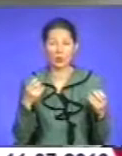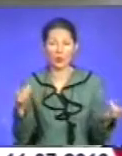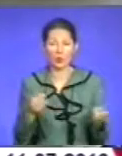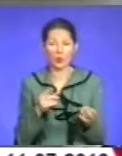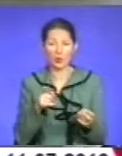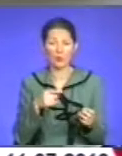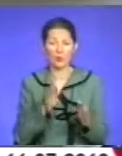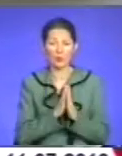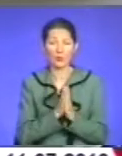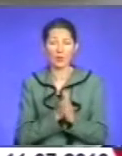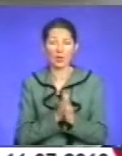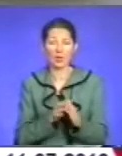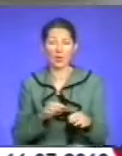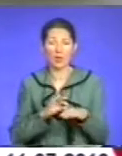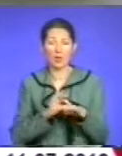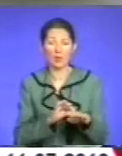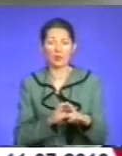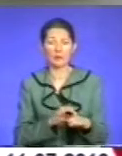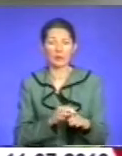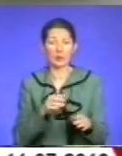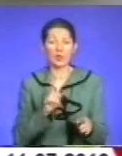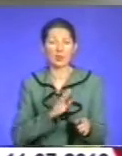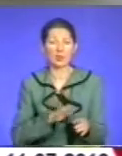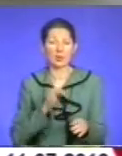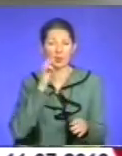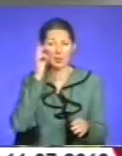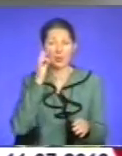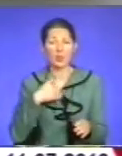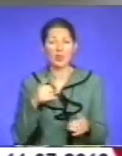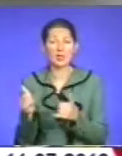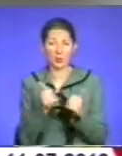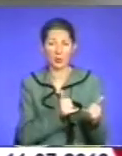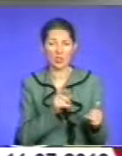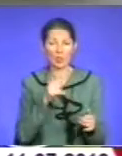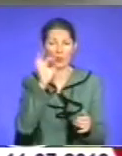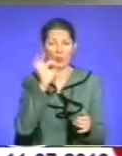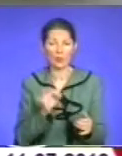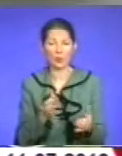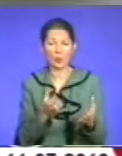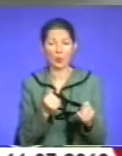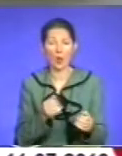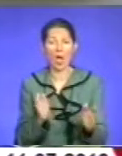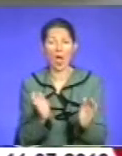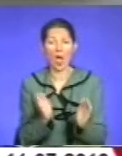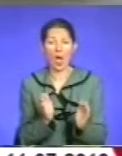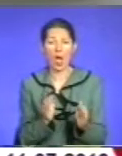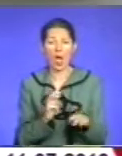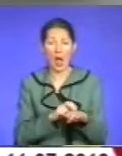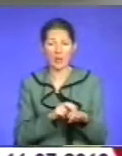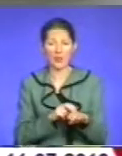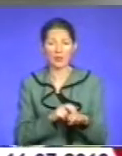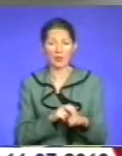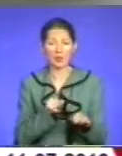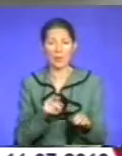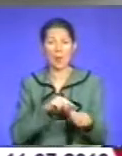Ми забезпечені 100% прийомами вузьких спеціалістів, і тому у нас питання виникають тільки